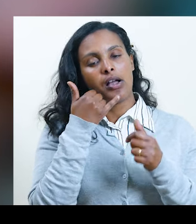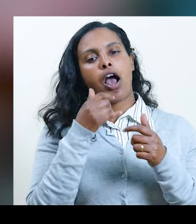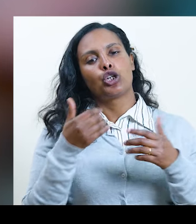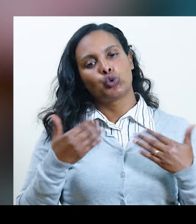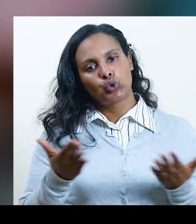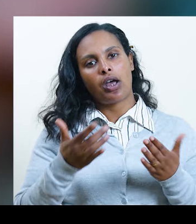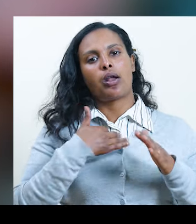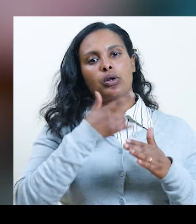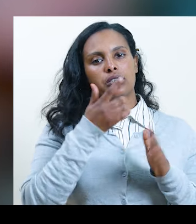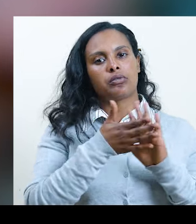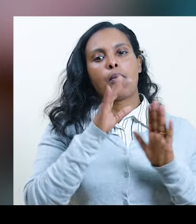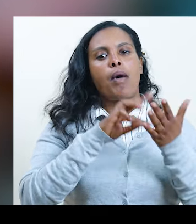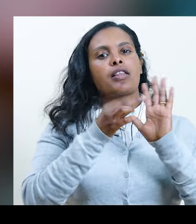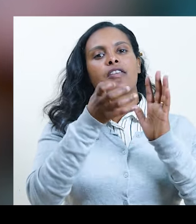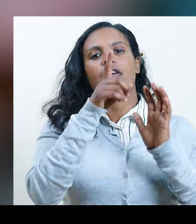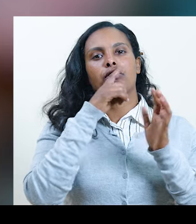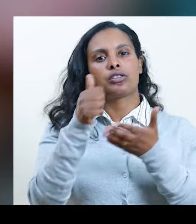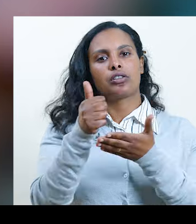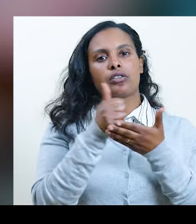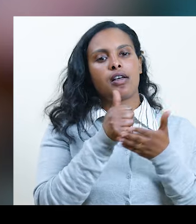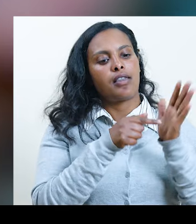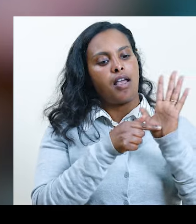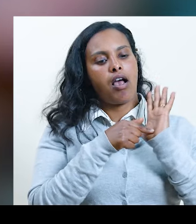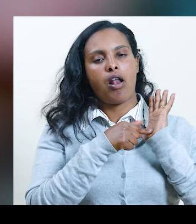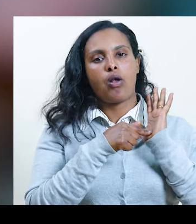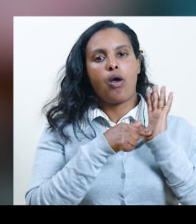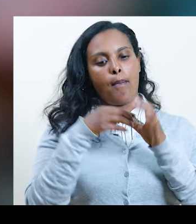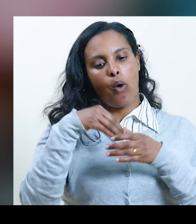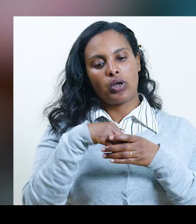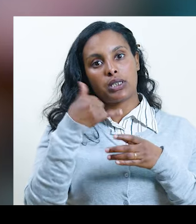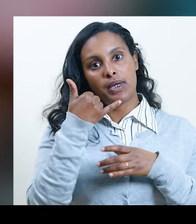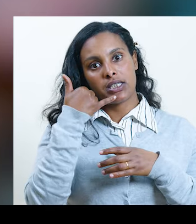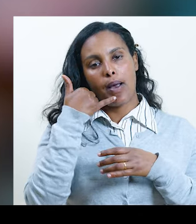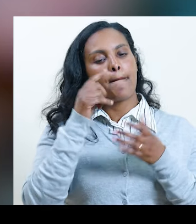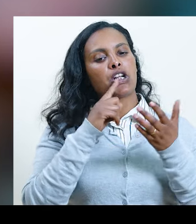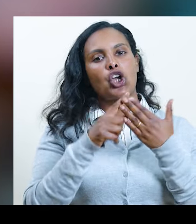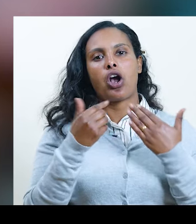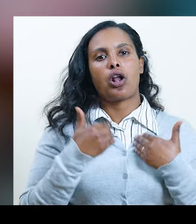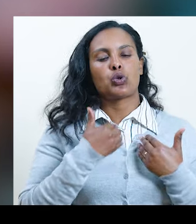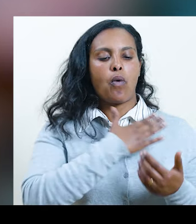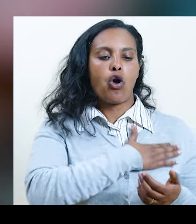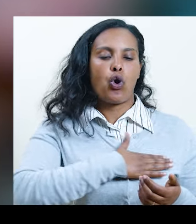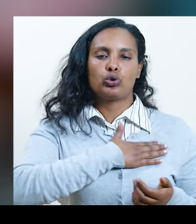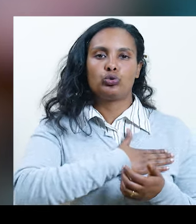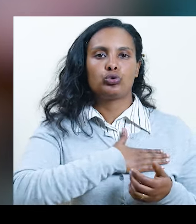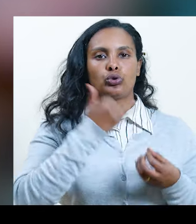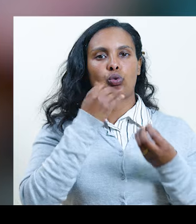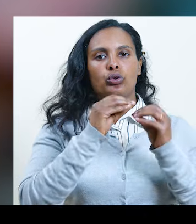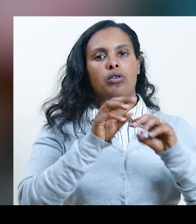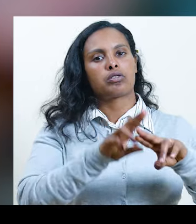አይዞሽ አለሁልሽ እንድላት እንድትረዱኝ ስል እጠይቃለሁኝ በውስጥ መስመር መረጃው ካላችሁ